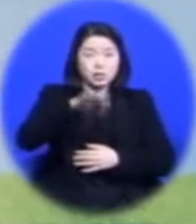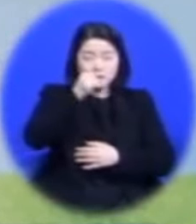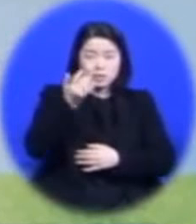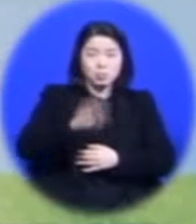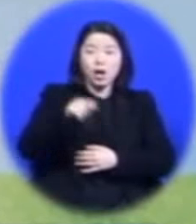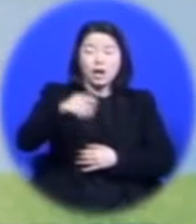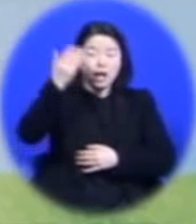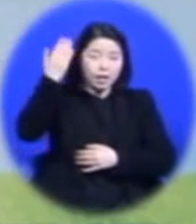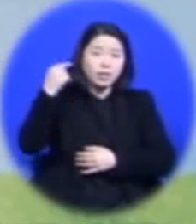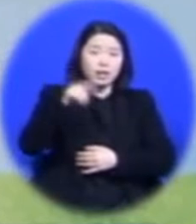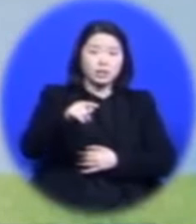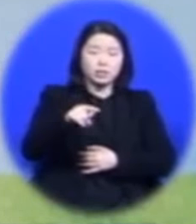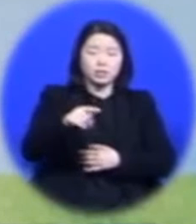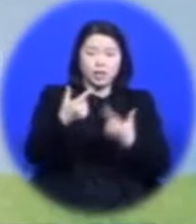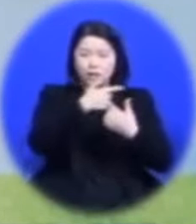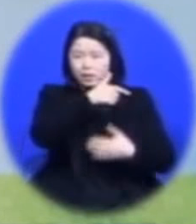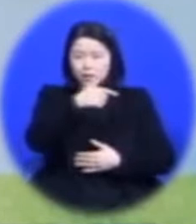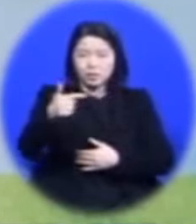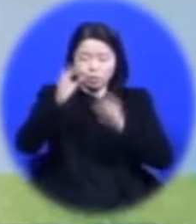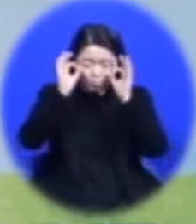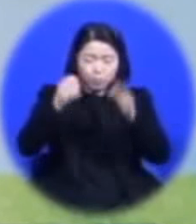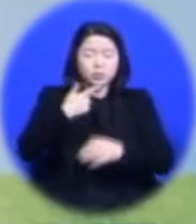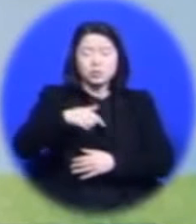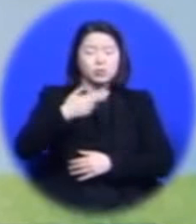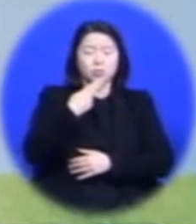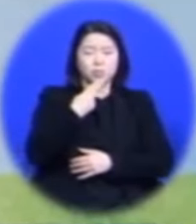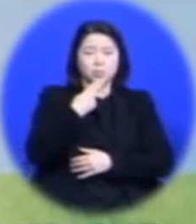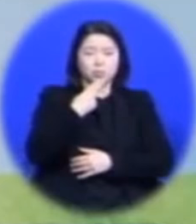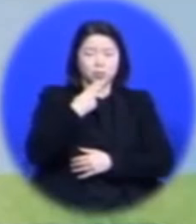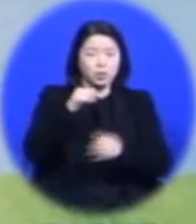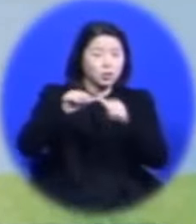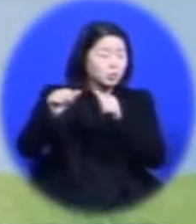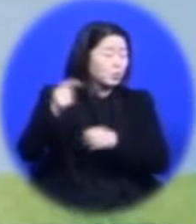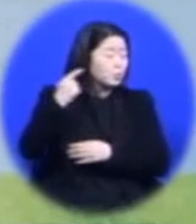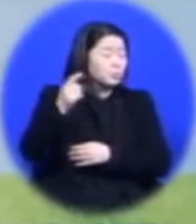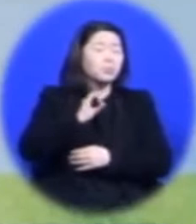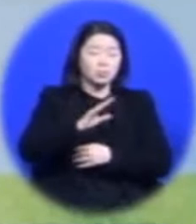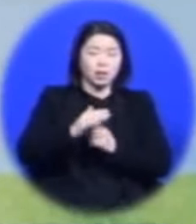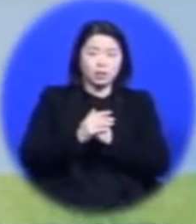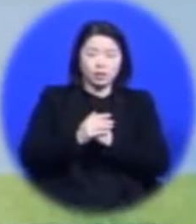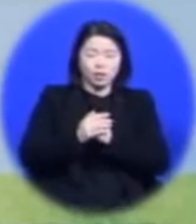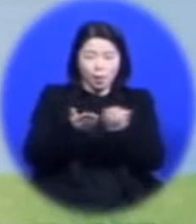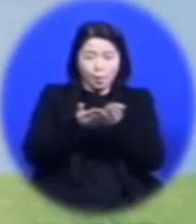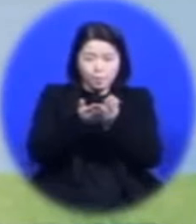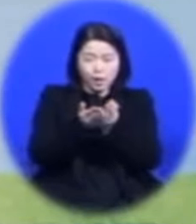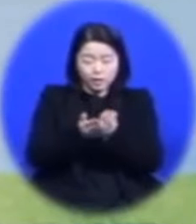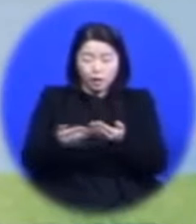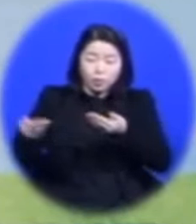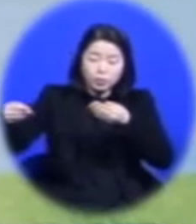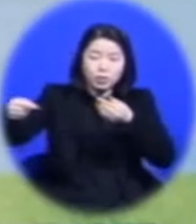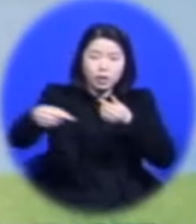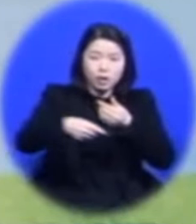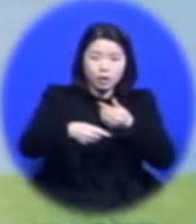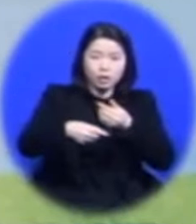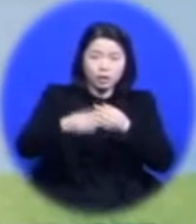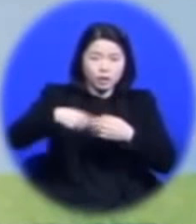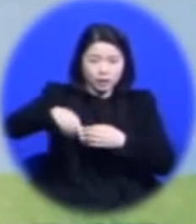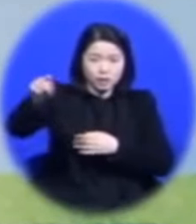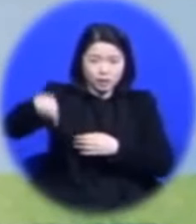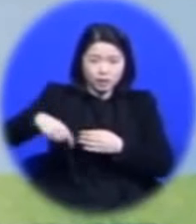본 적이 없습니다 그 막 소문으로만 들었죠 배를 타고 그 폭포 앞에까지 이렇게 갔다가